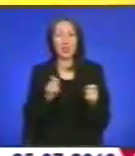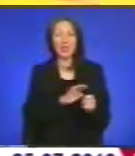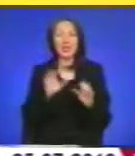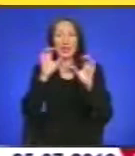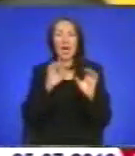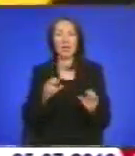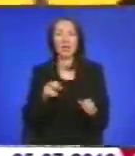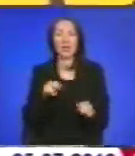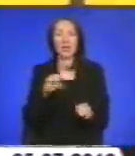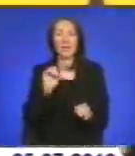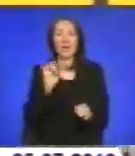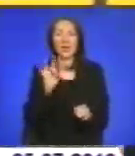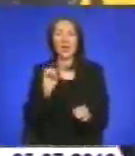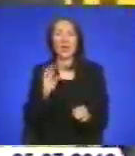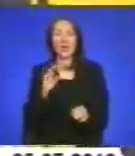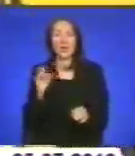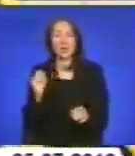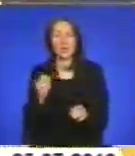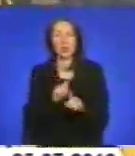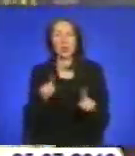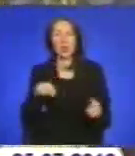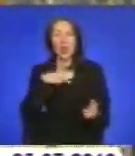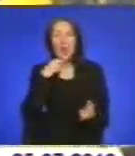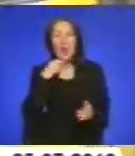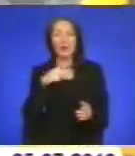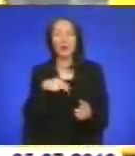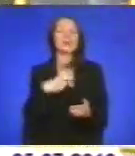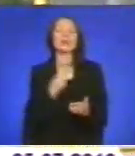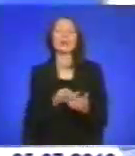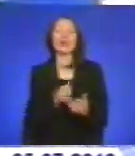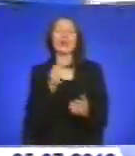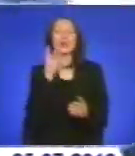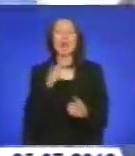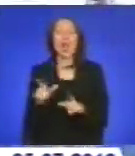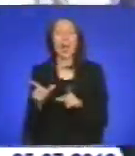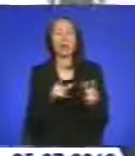на дотримання вимог безпеки під час перевезення груп дітей.